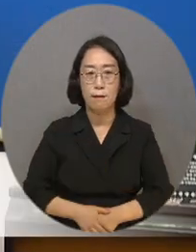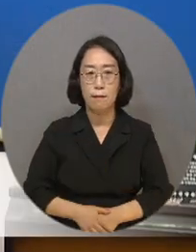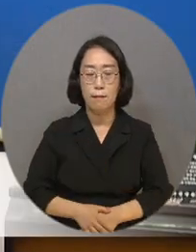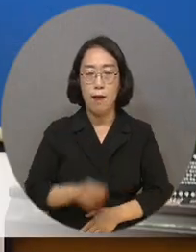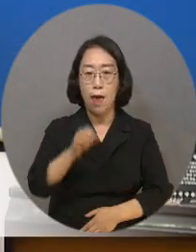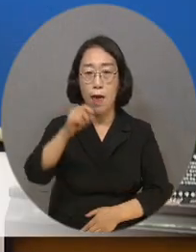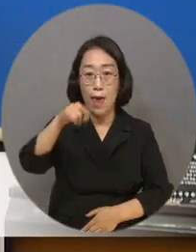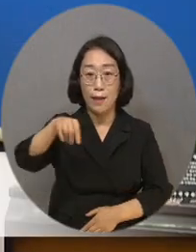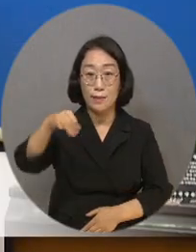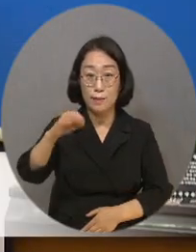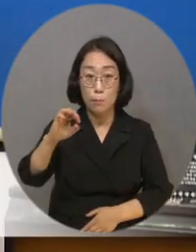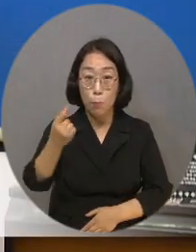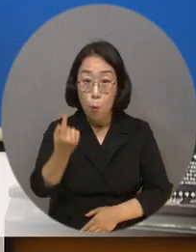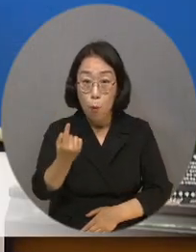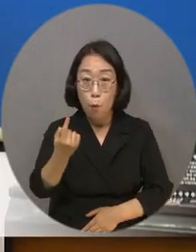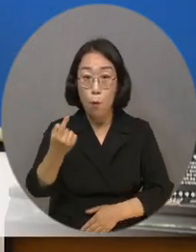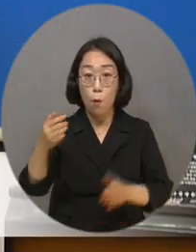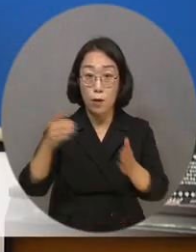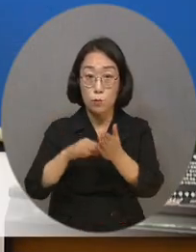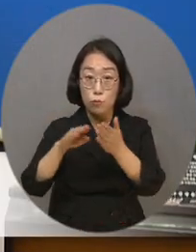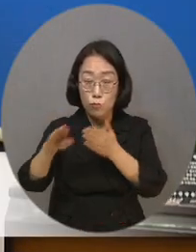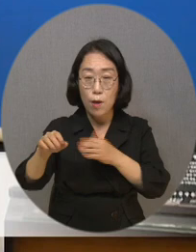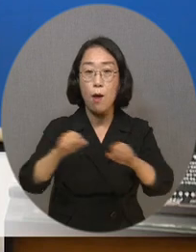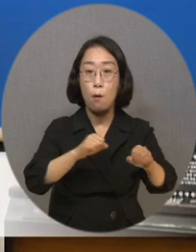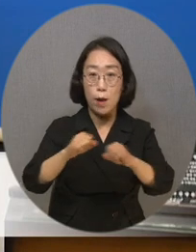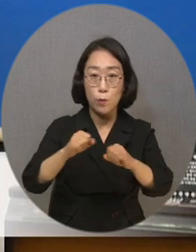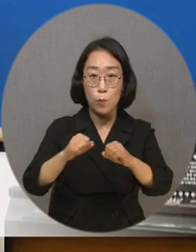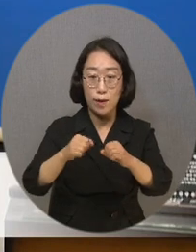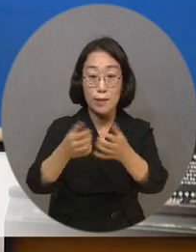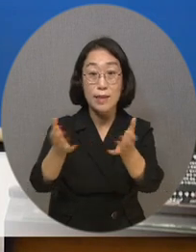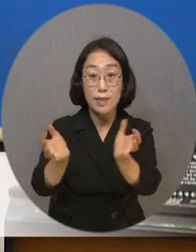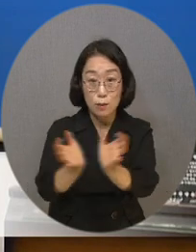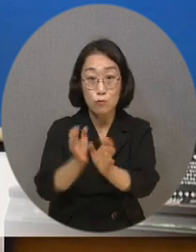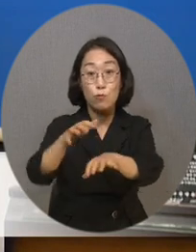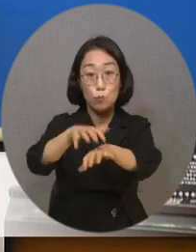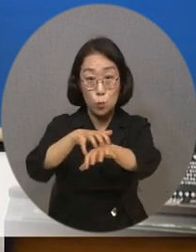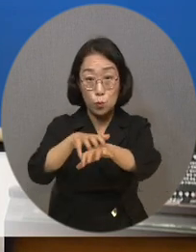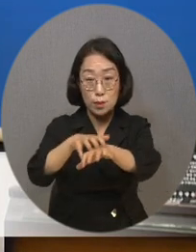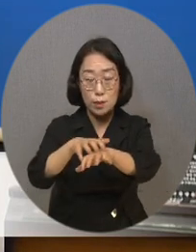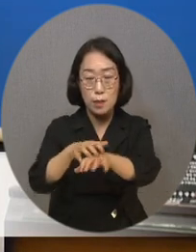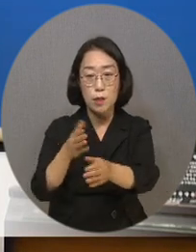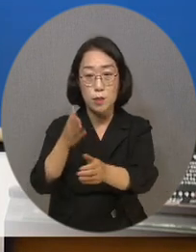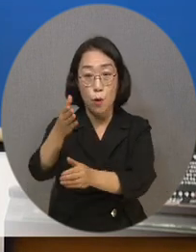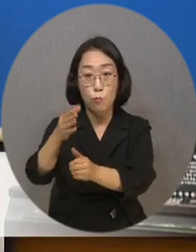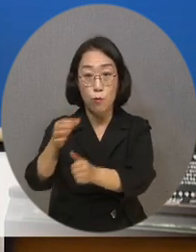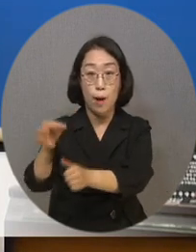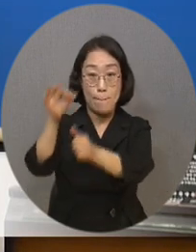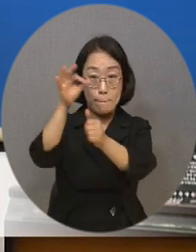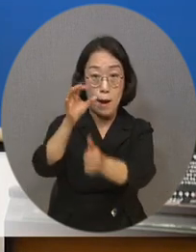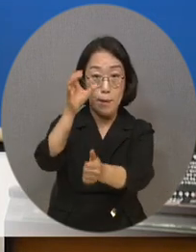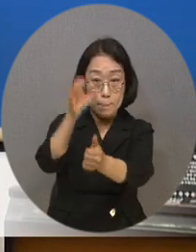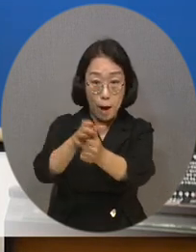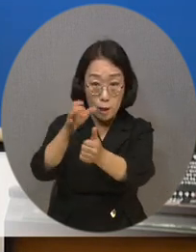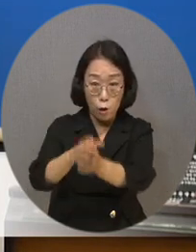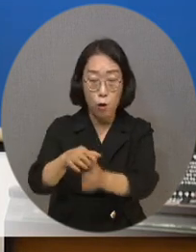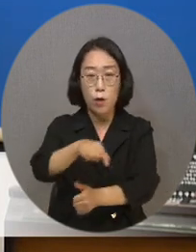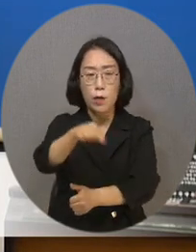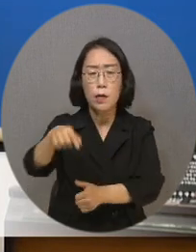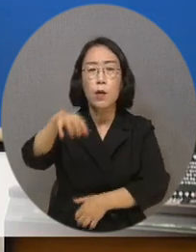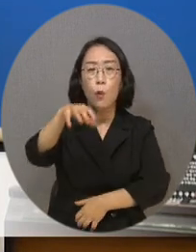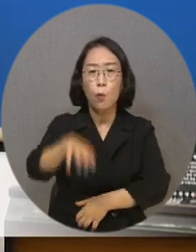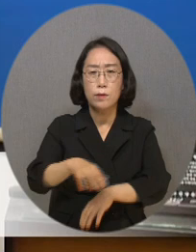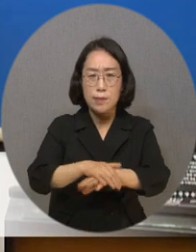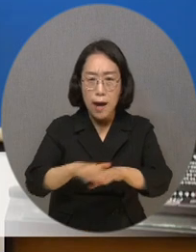여수엑스포 사후활용 추진단이라는 별도 독립한 기구를 만들어서 전문가를 채용해서 정말로 이 박람회장을